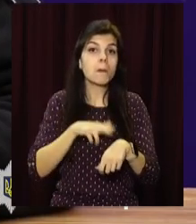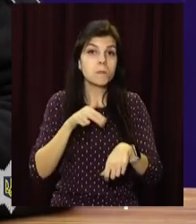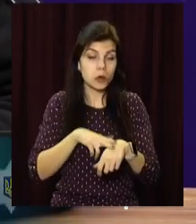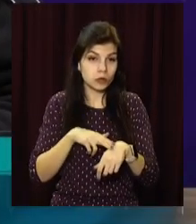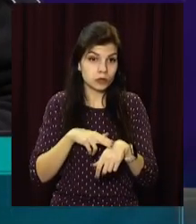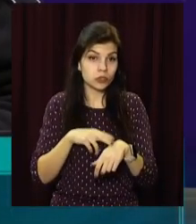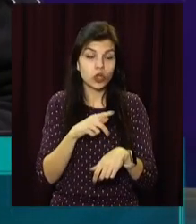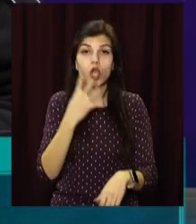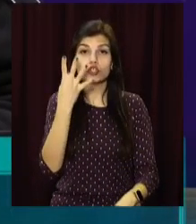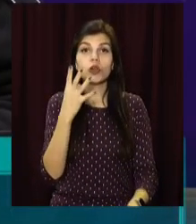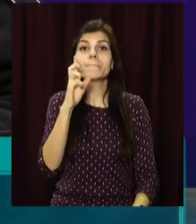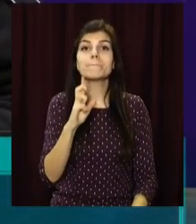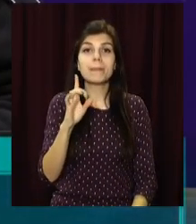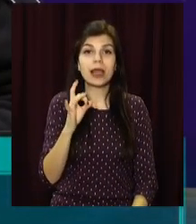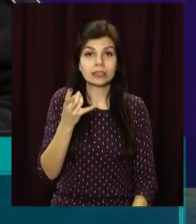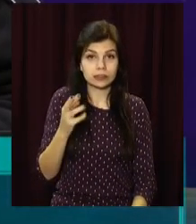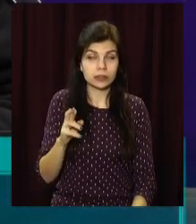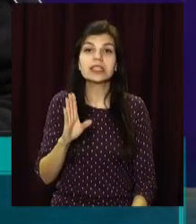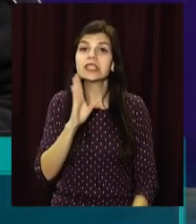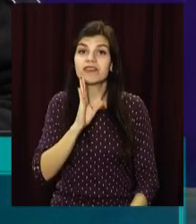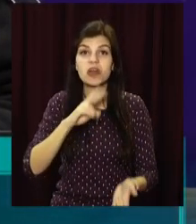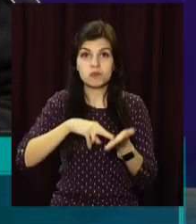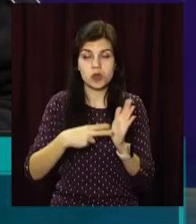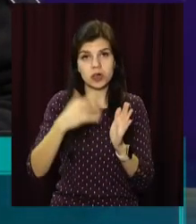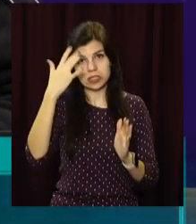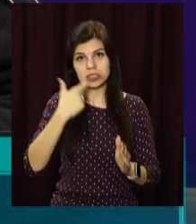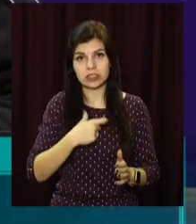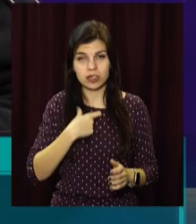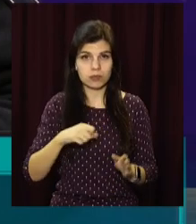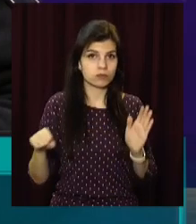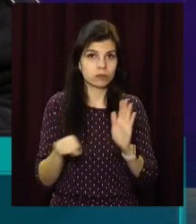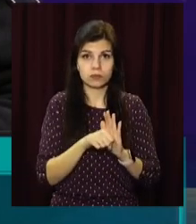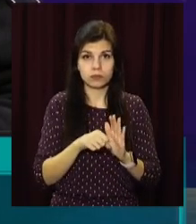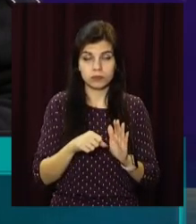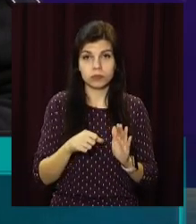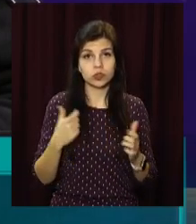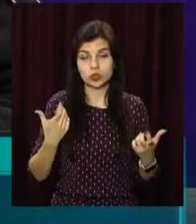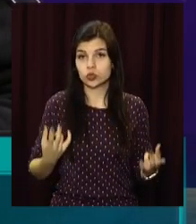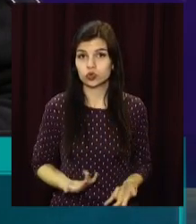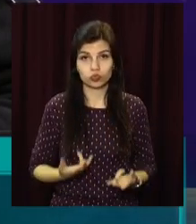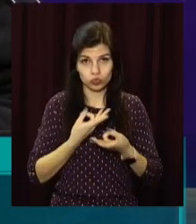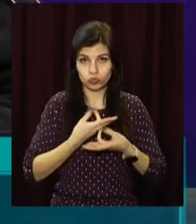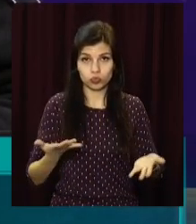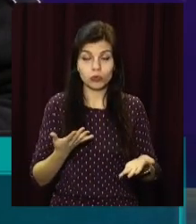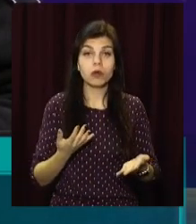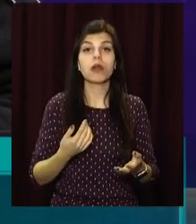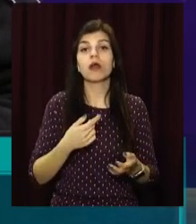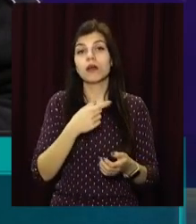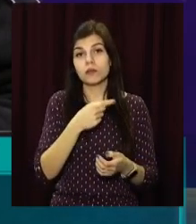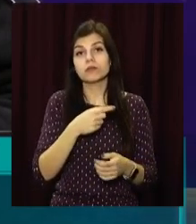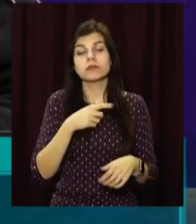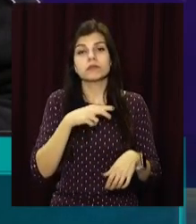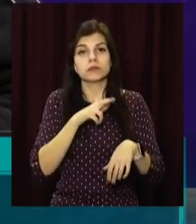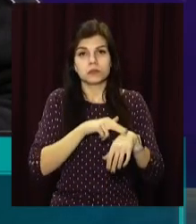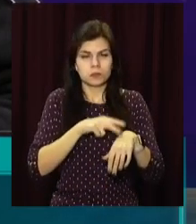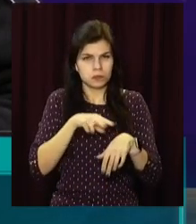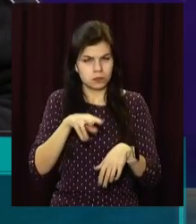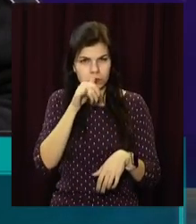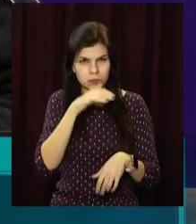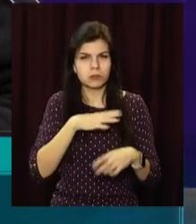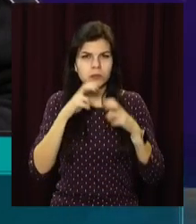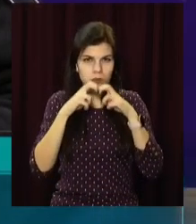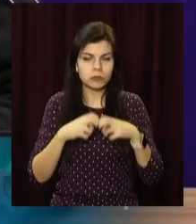поліцейських, 4 березня дівчина планувала покінчити життя самогубством. За даним фактом, слідчі розпочали кримінальне провадження